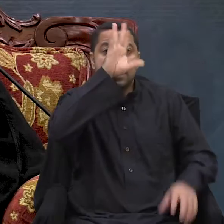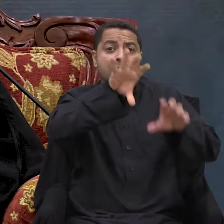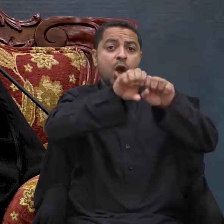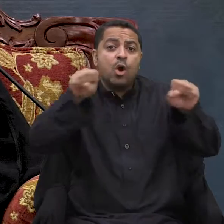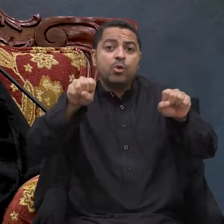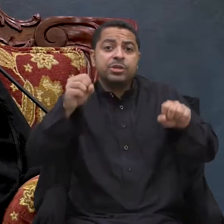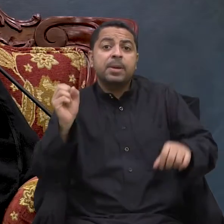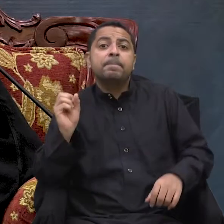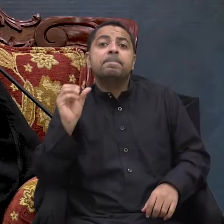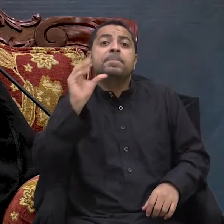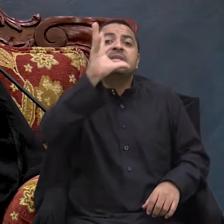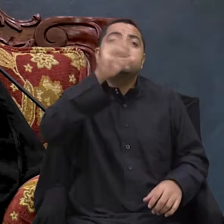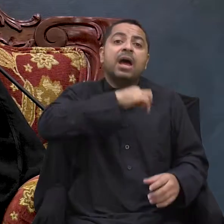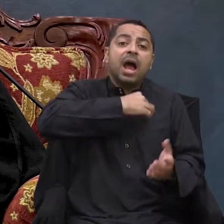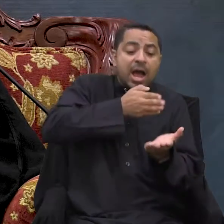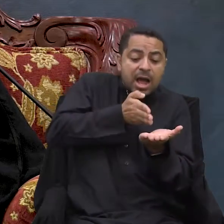مصباح هدى